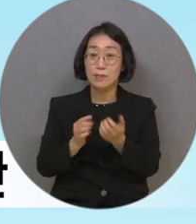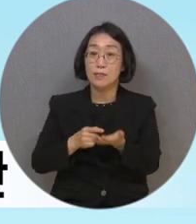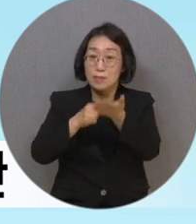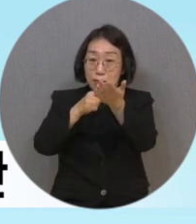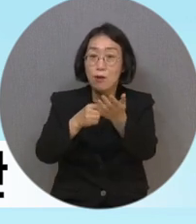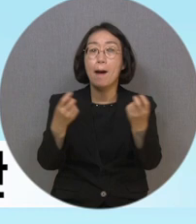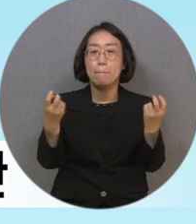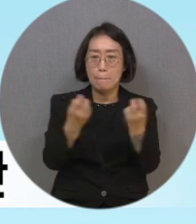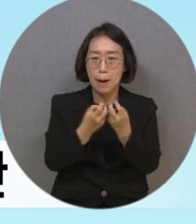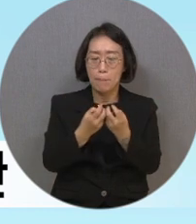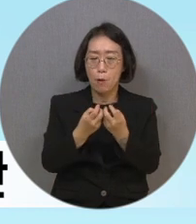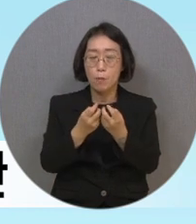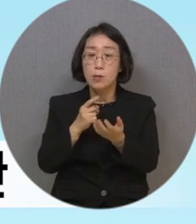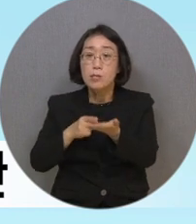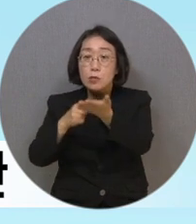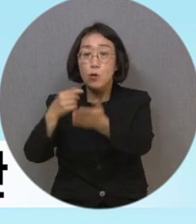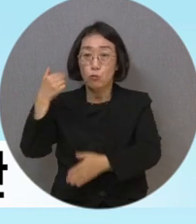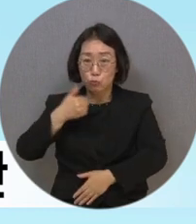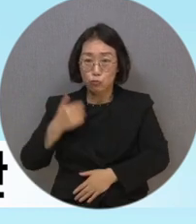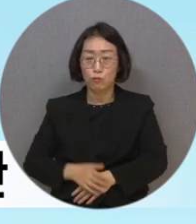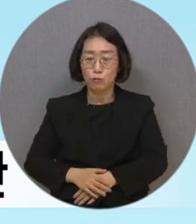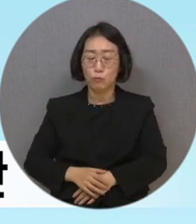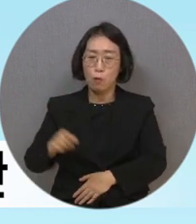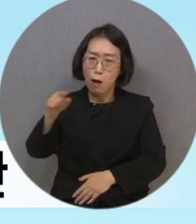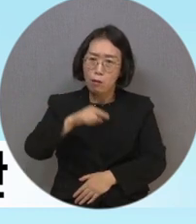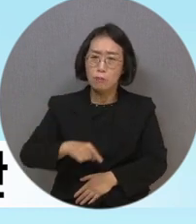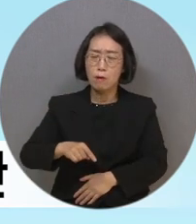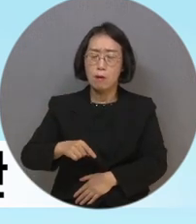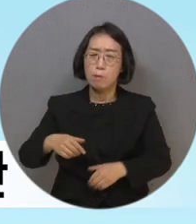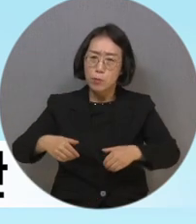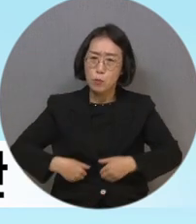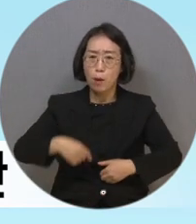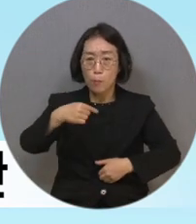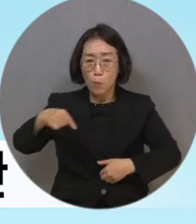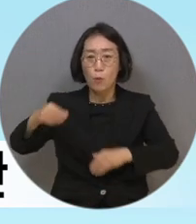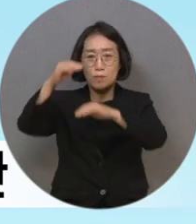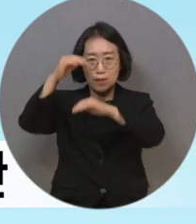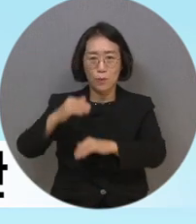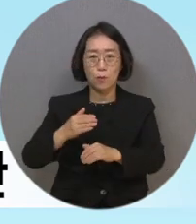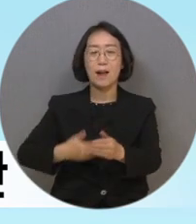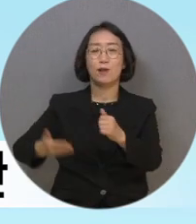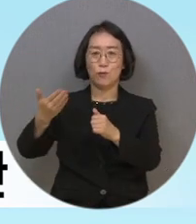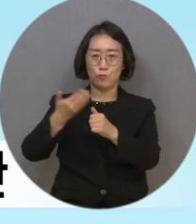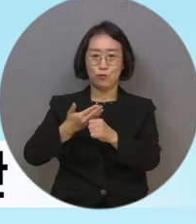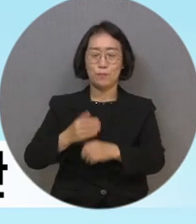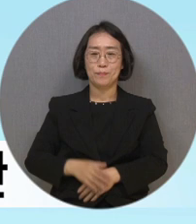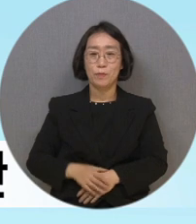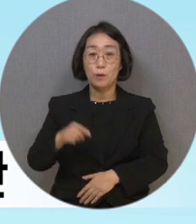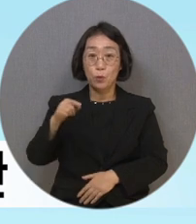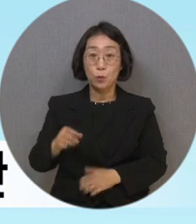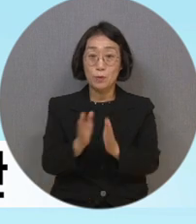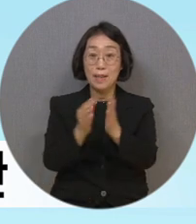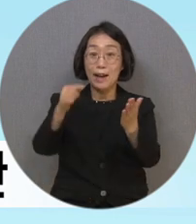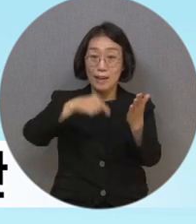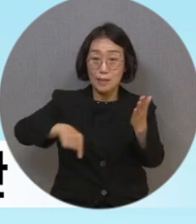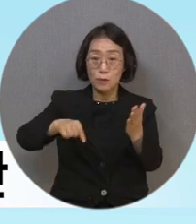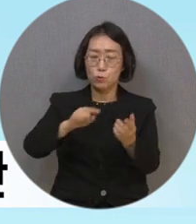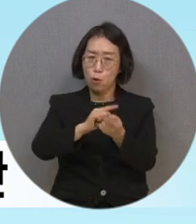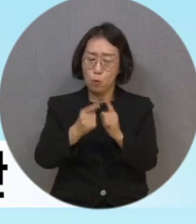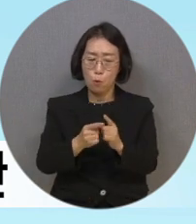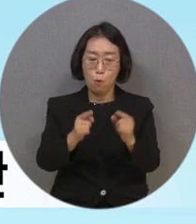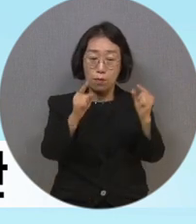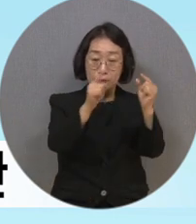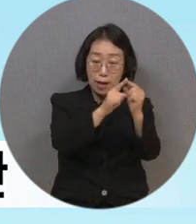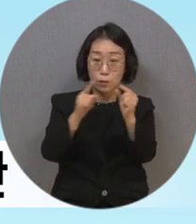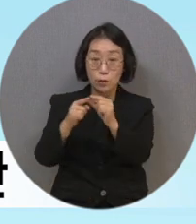방법 대상 서비스 이용 시 마주하는 개념 등에 대한 설명을 담았습니다 또한 책자 안에서 서로 관련 있는